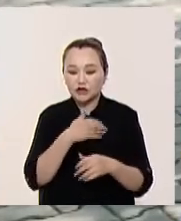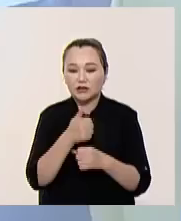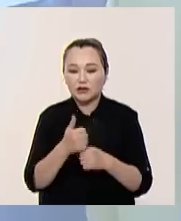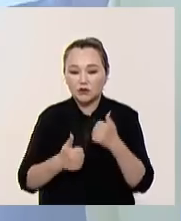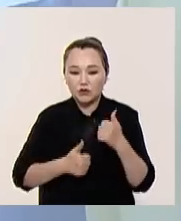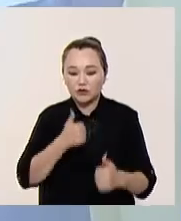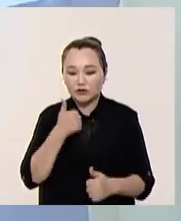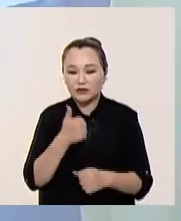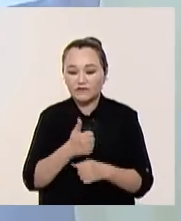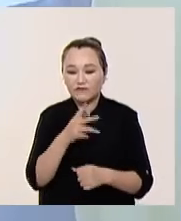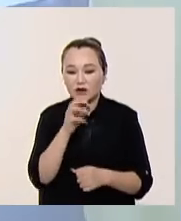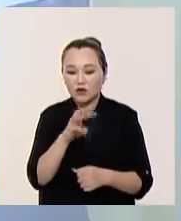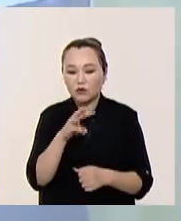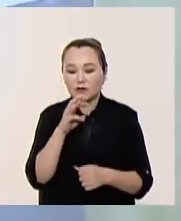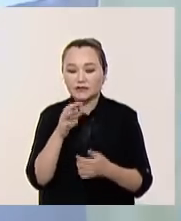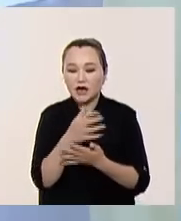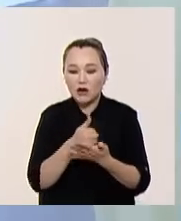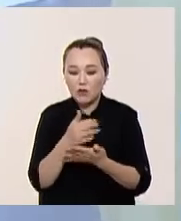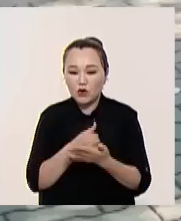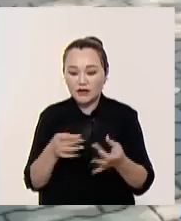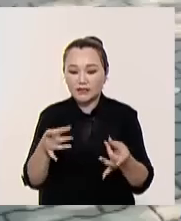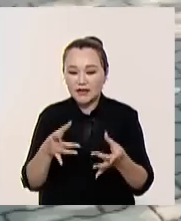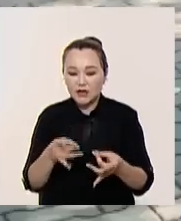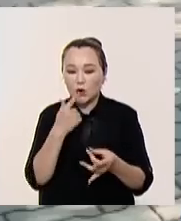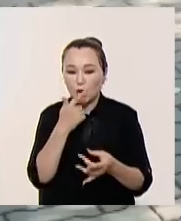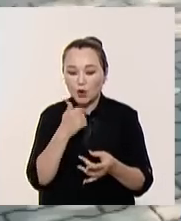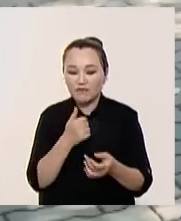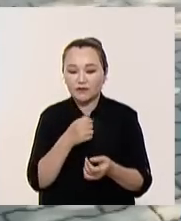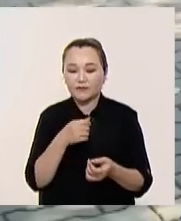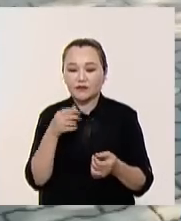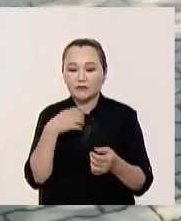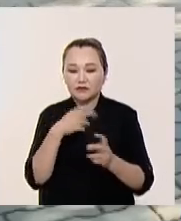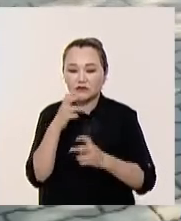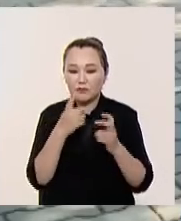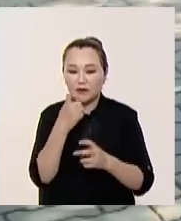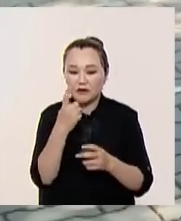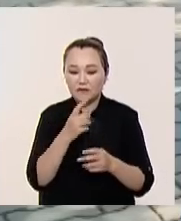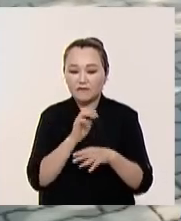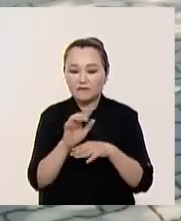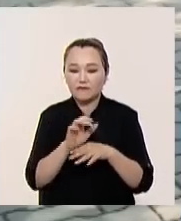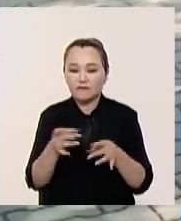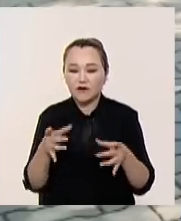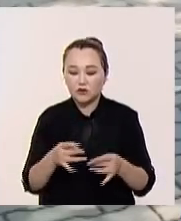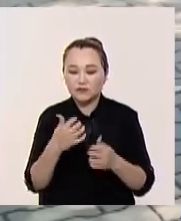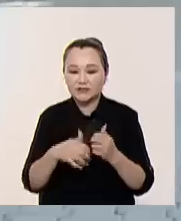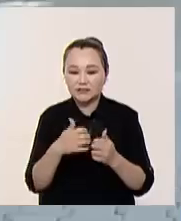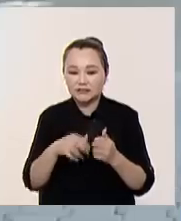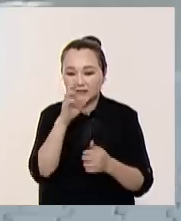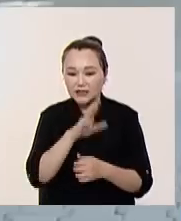это, конечно, вакуумные системы забора крови. И являемся первым заводом по выпуску вакуумных систем среди стран